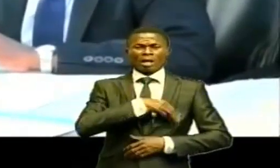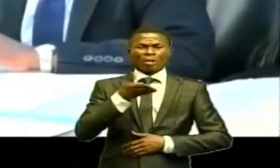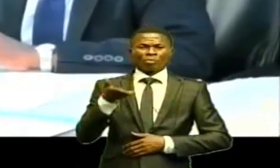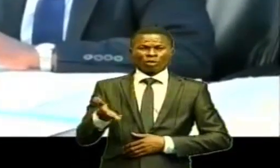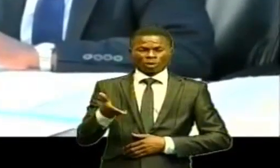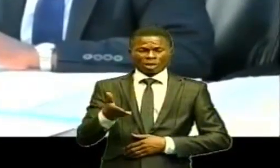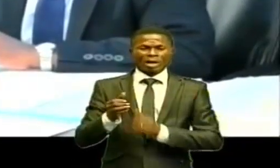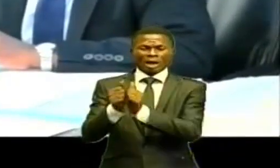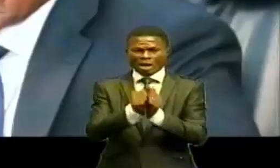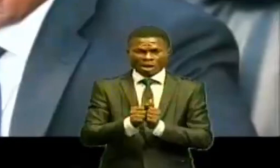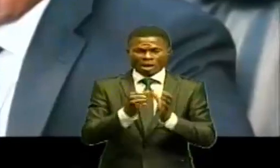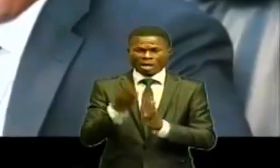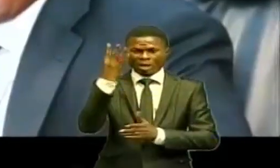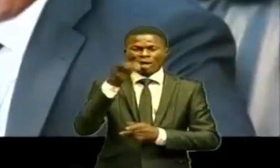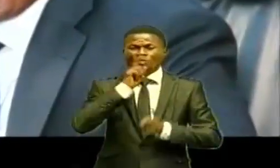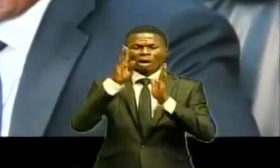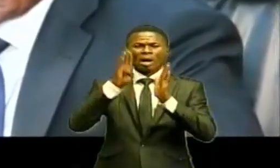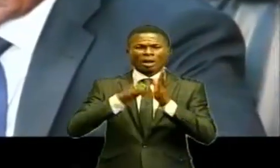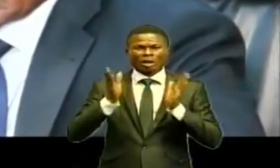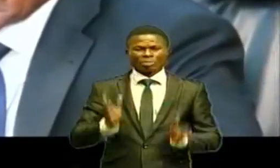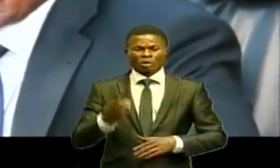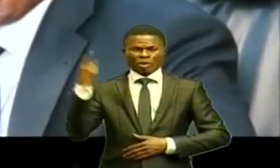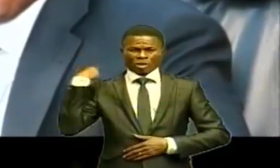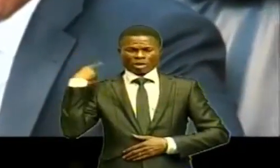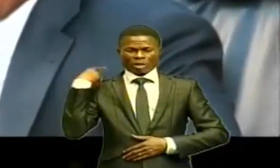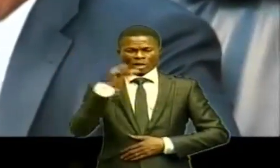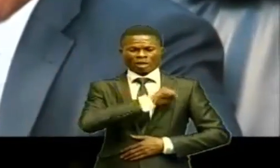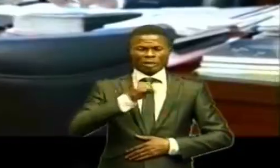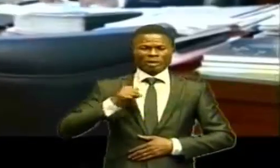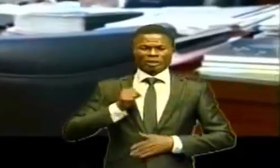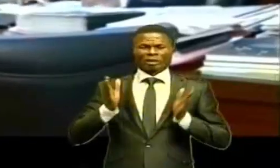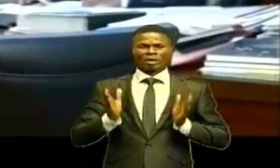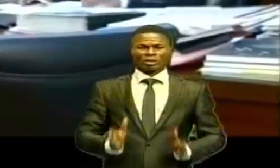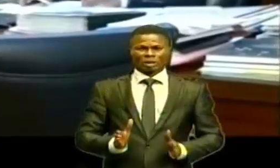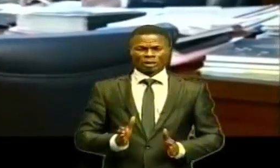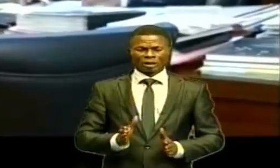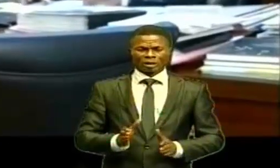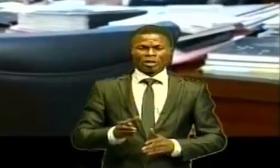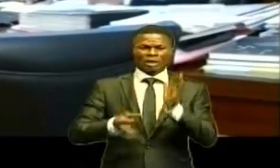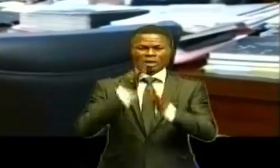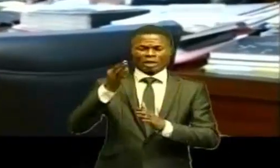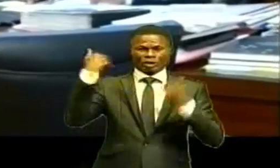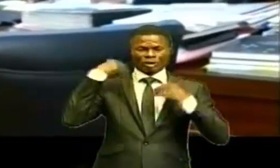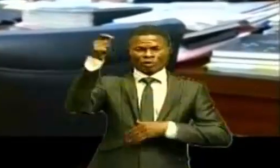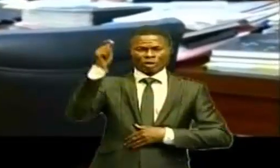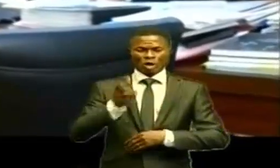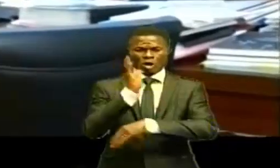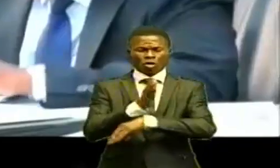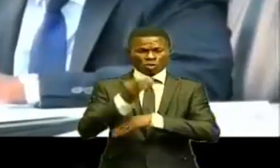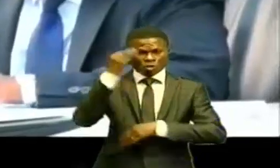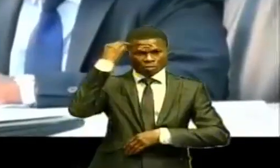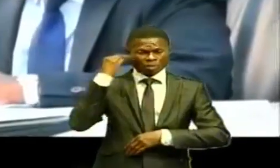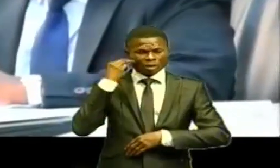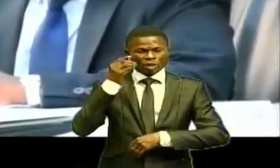était accompagné de 9 parlementaires, députés et sénateurs, 13 officiers généraux, des conseillers des ministères de